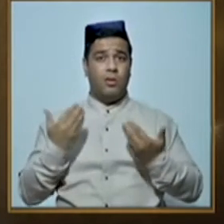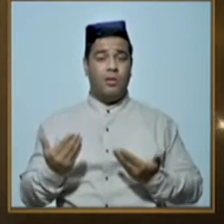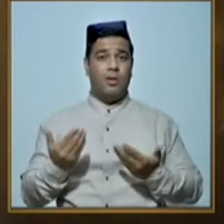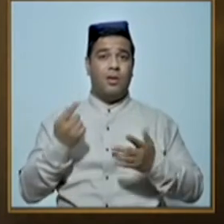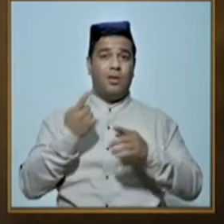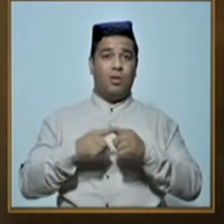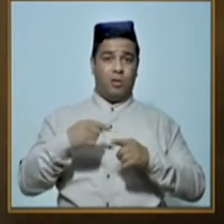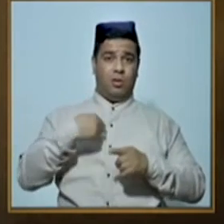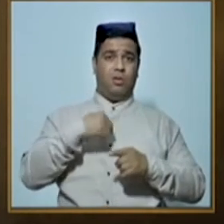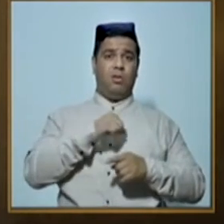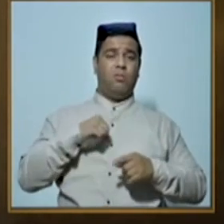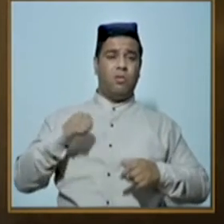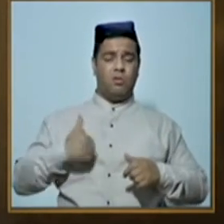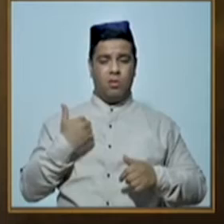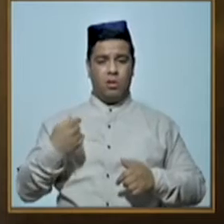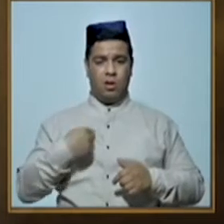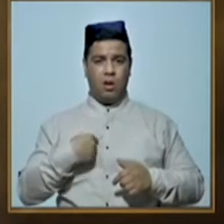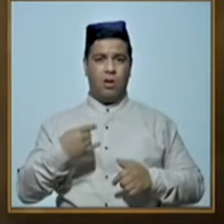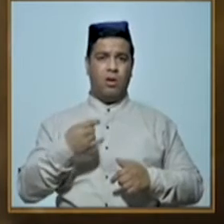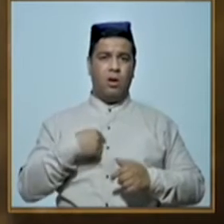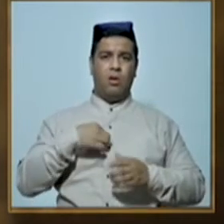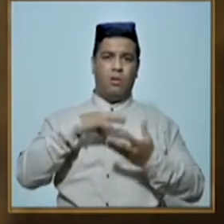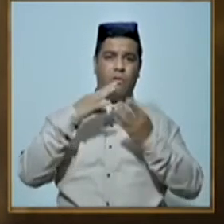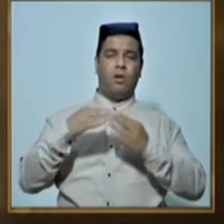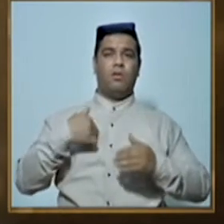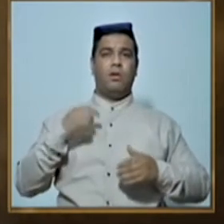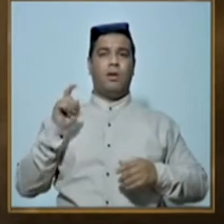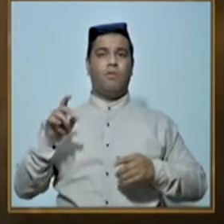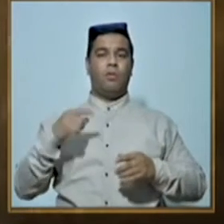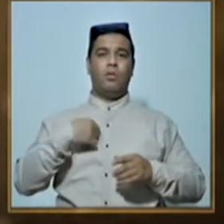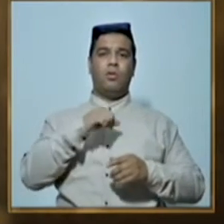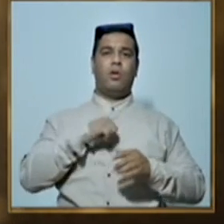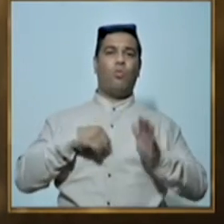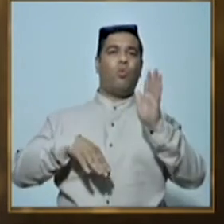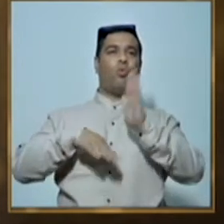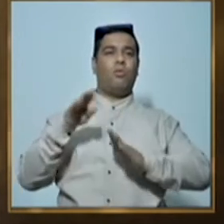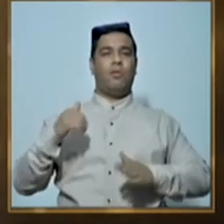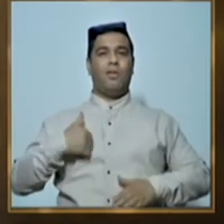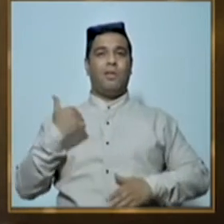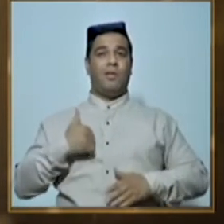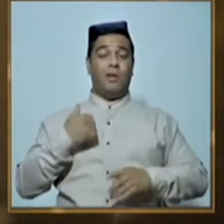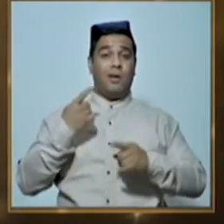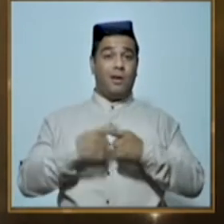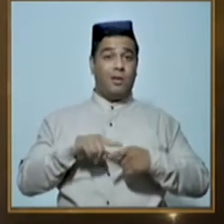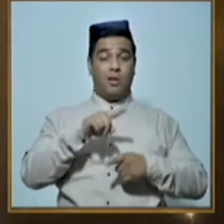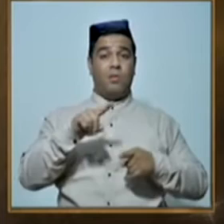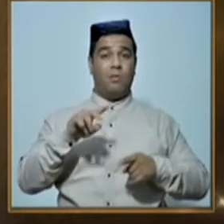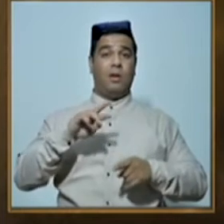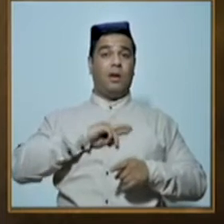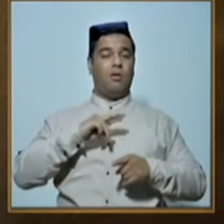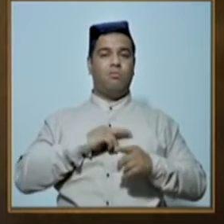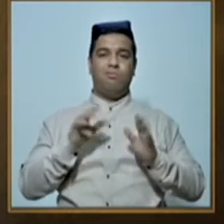O'zidagi sifat bilan o'zi g'ururlanib, maqtanib, o'zini o'zi, ha, osmonga ko'tarib yuraveradi. Ana shunday odamni